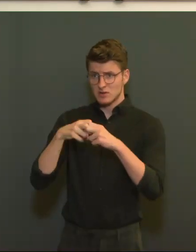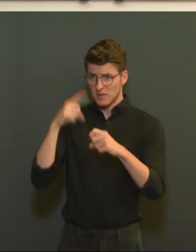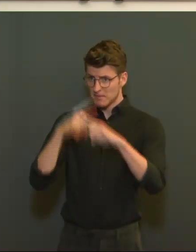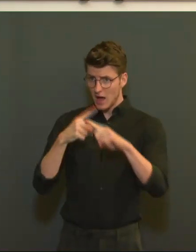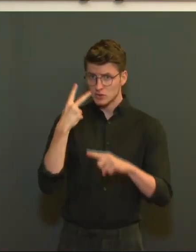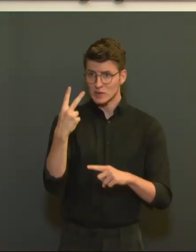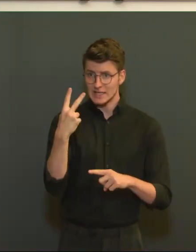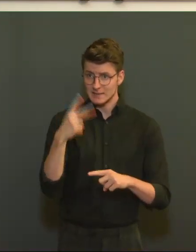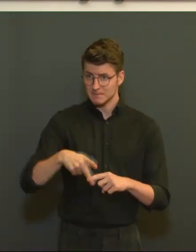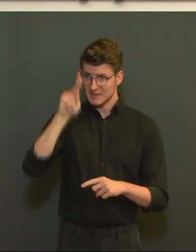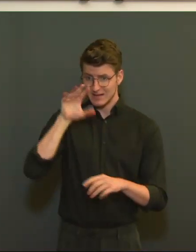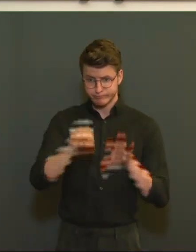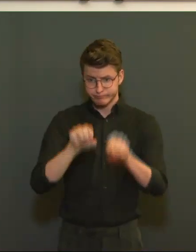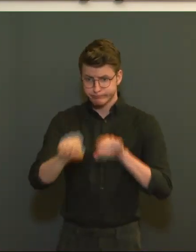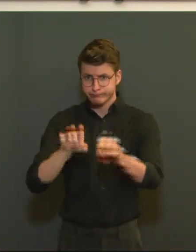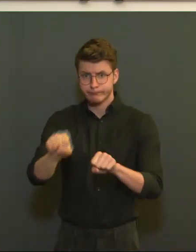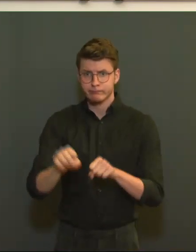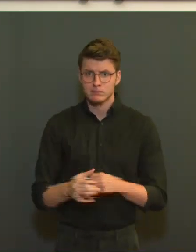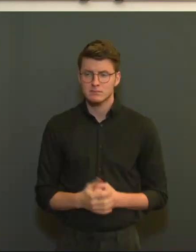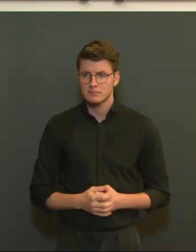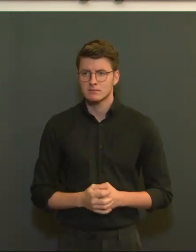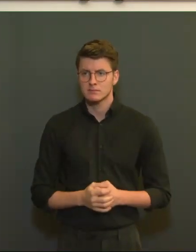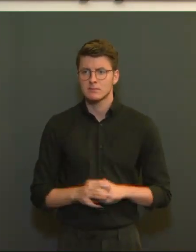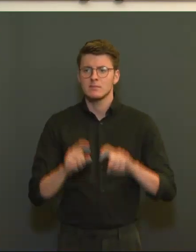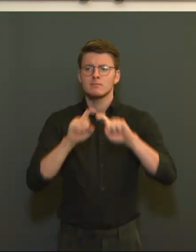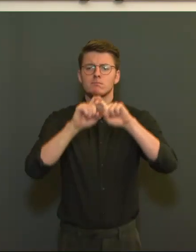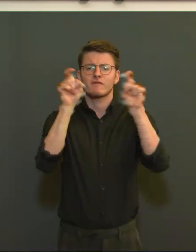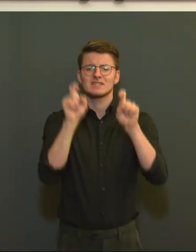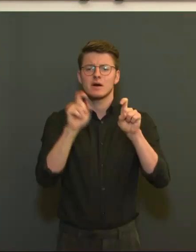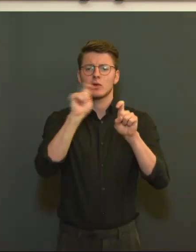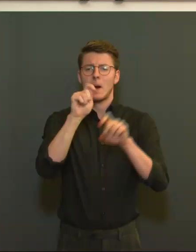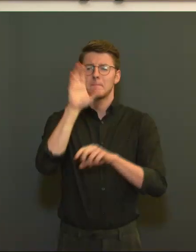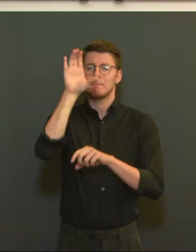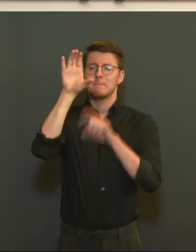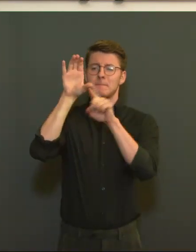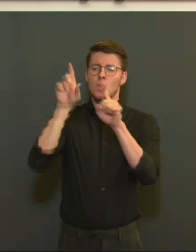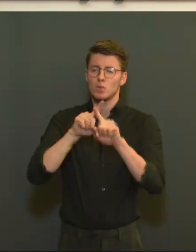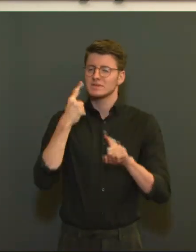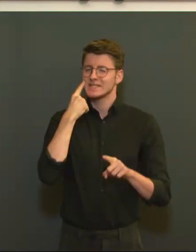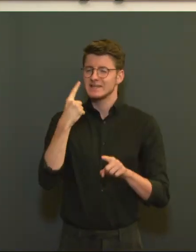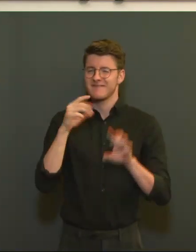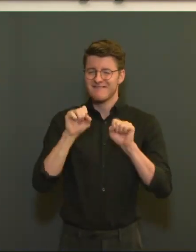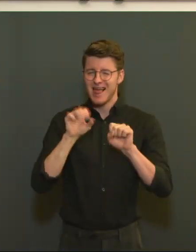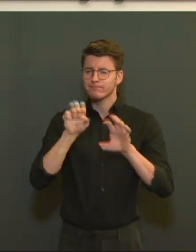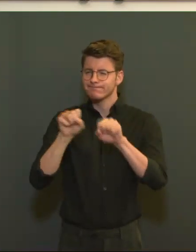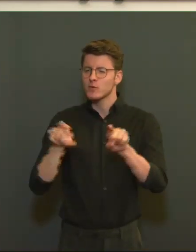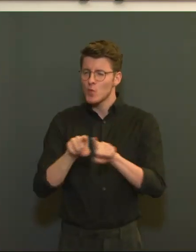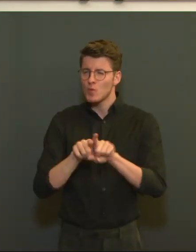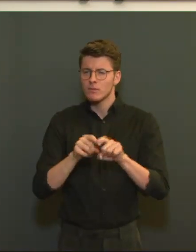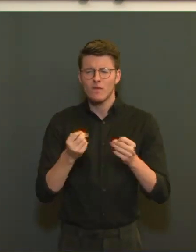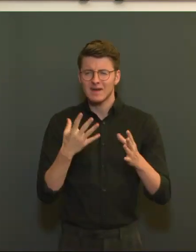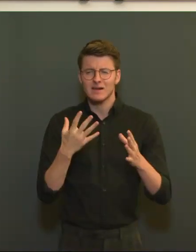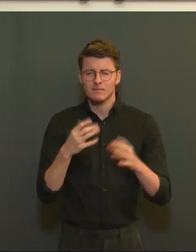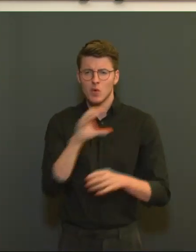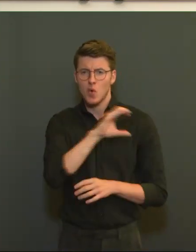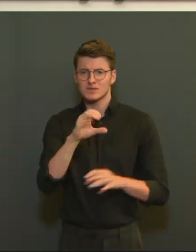In de provincie Antwerpen zien we ook nog steeds het tweede hoogste aantal nieuwe gevallen, namelijk 106 in de afgelopen 7